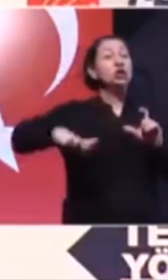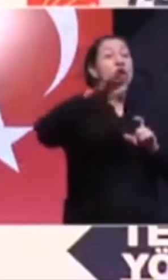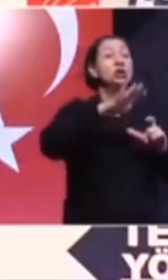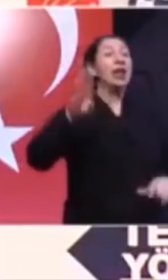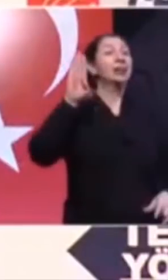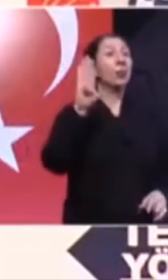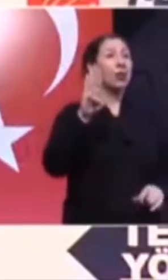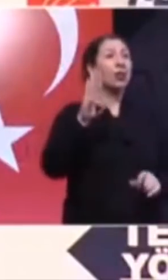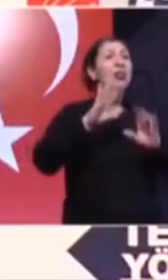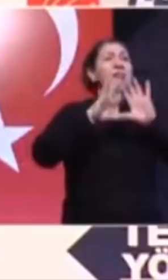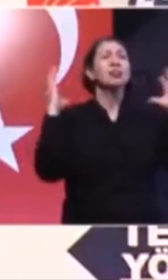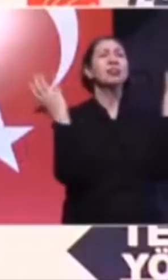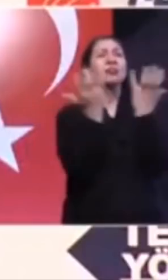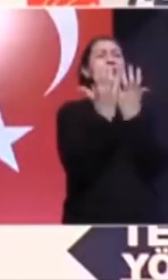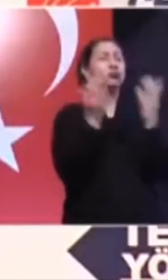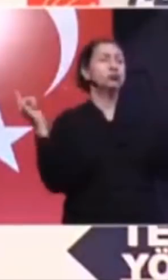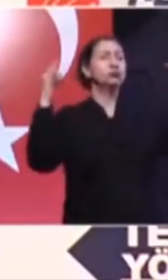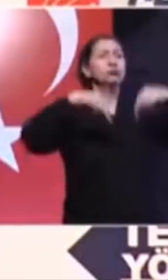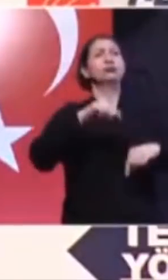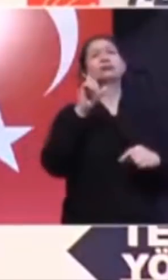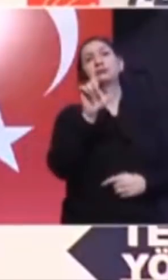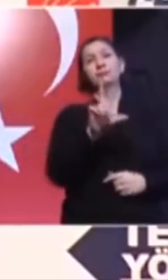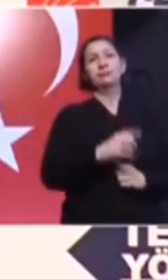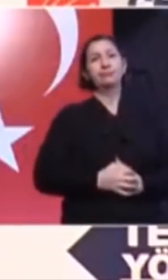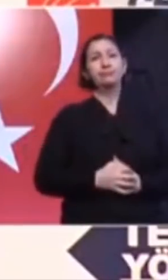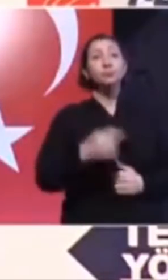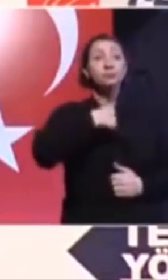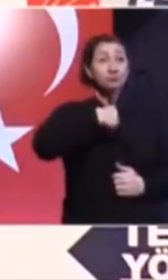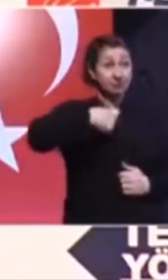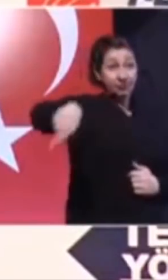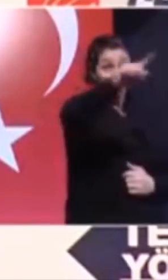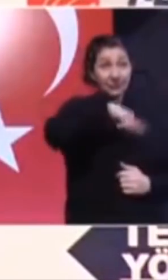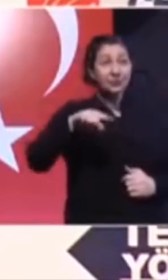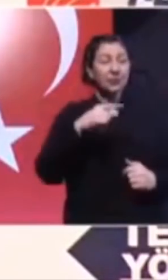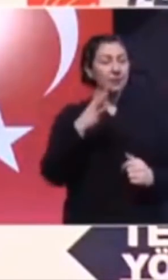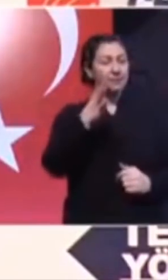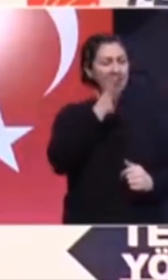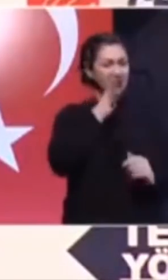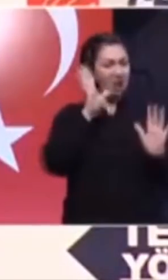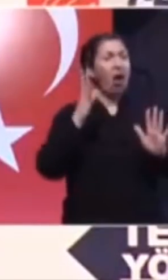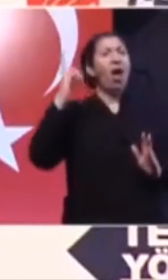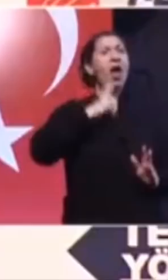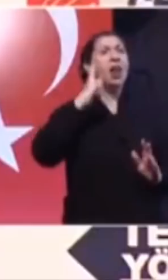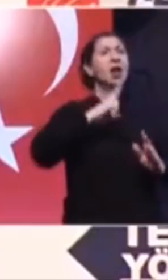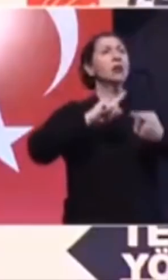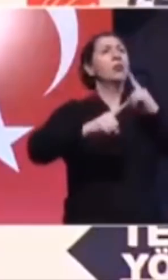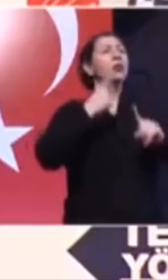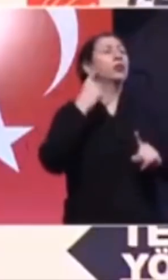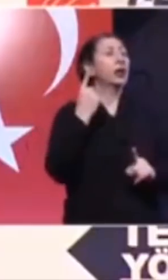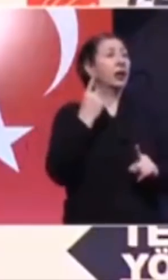demokrasinin evrensel değerleriyle buluşturmak zorundayız. Bizler ilkeli ve ahlaklı